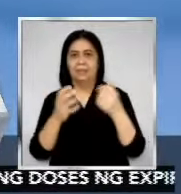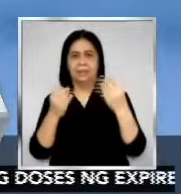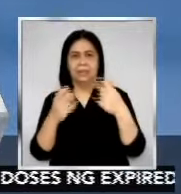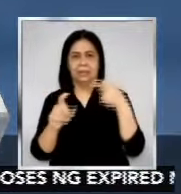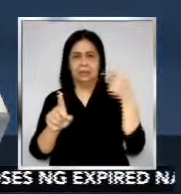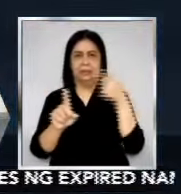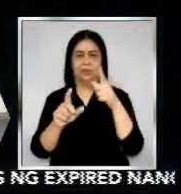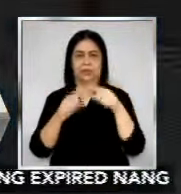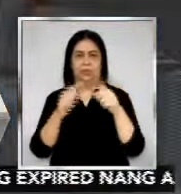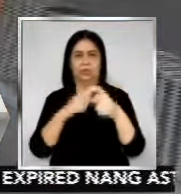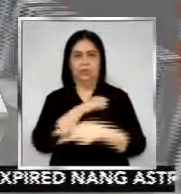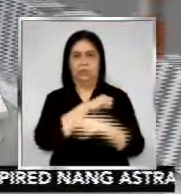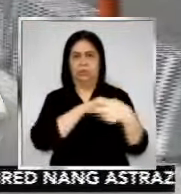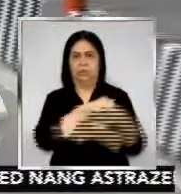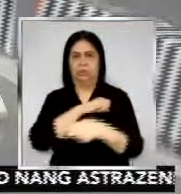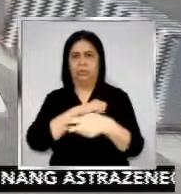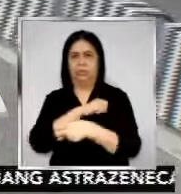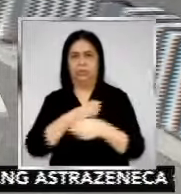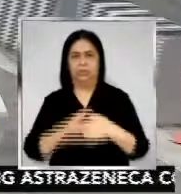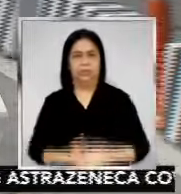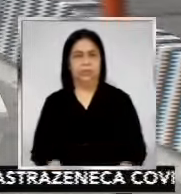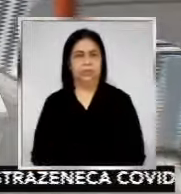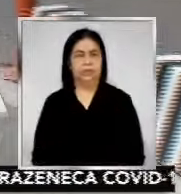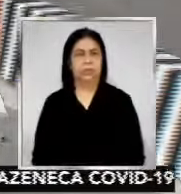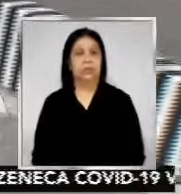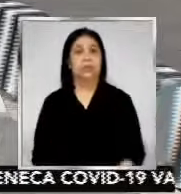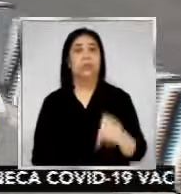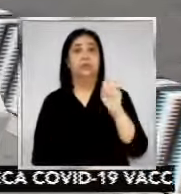kawatan. Kaya naman ang Quezon